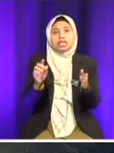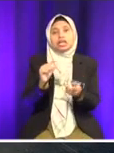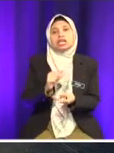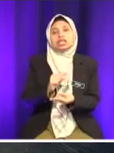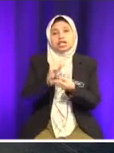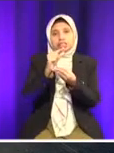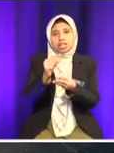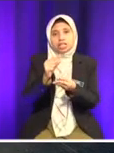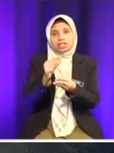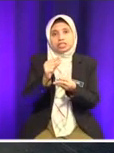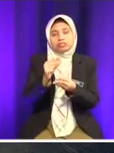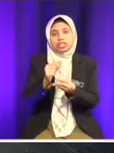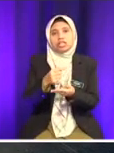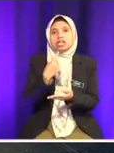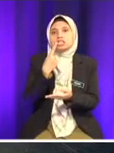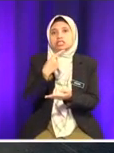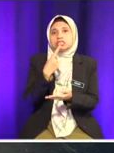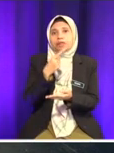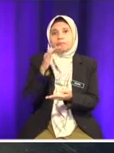sekarang banyak